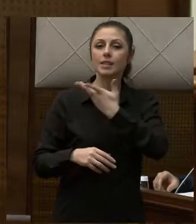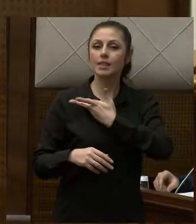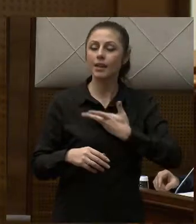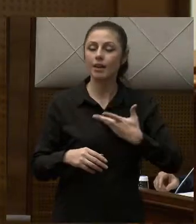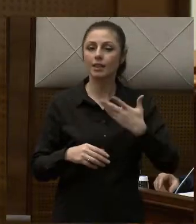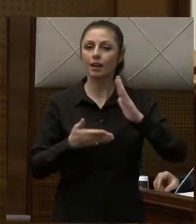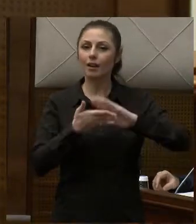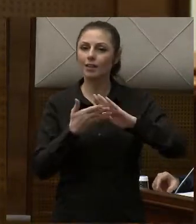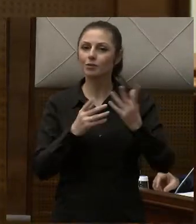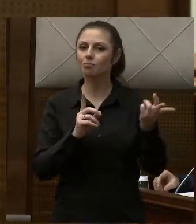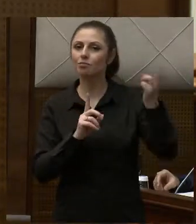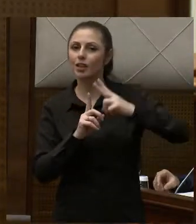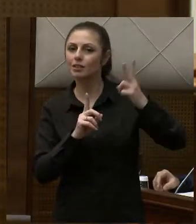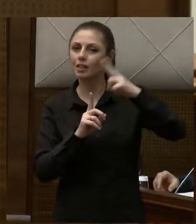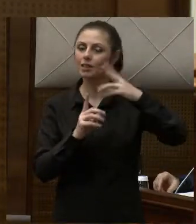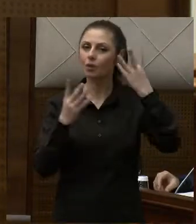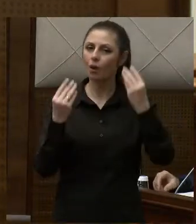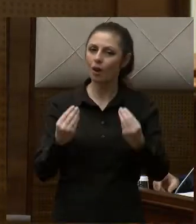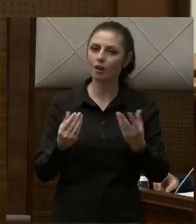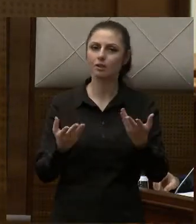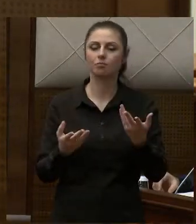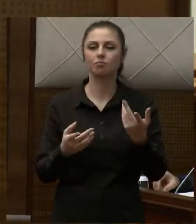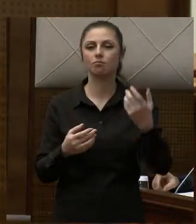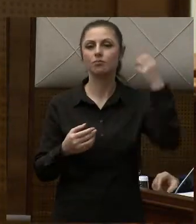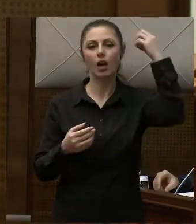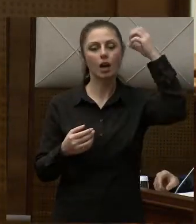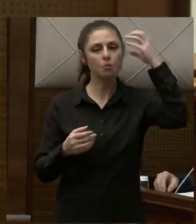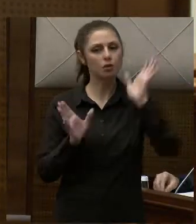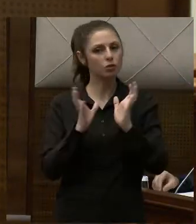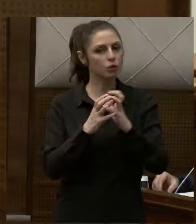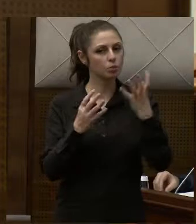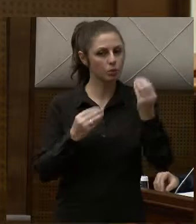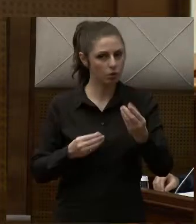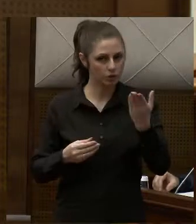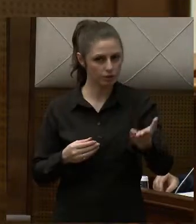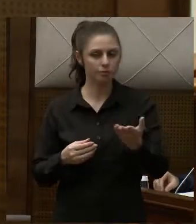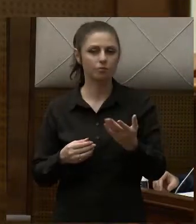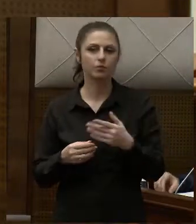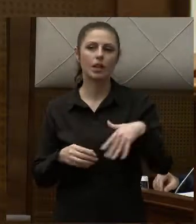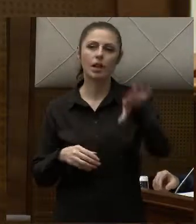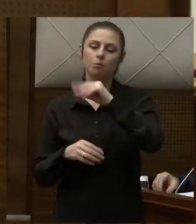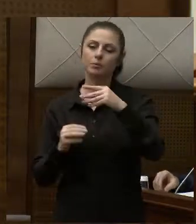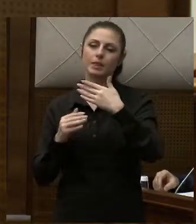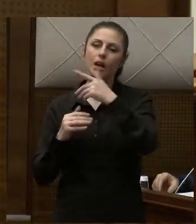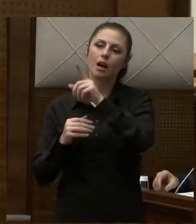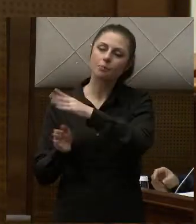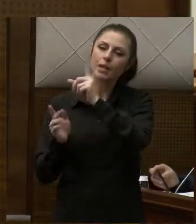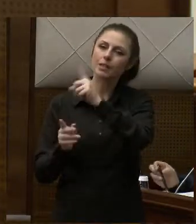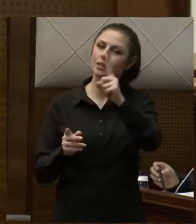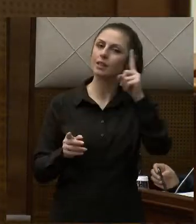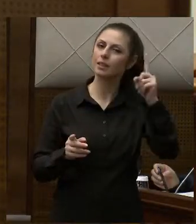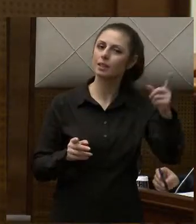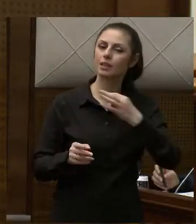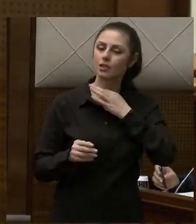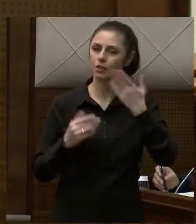bir ferde, her bir hayırsevere AK Parti grubu adına, Büyükçekmece Meclisi'ndeki arkadaşlarım adına ayrı ayrı teşekkür ediyorum.